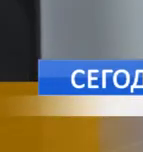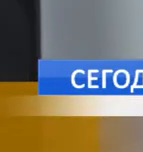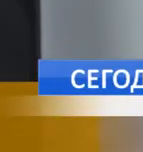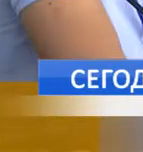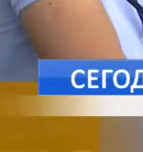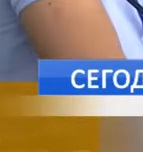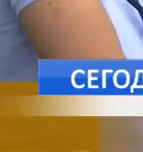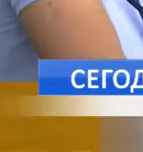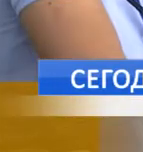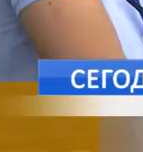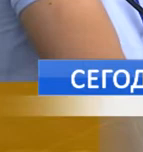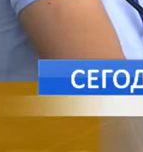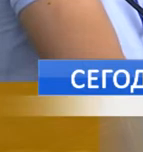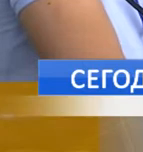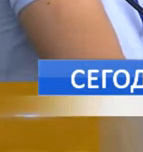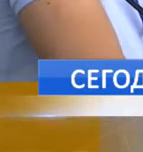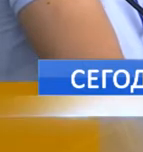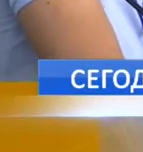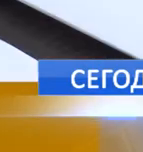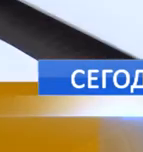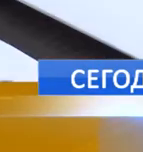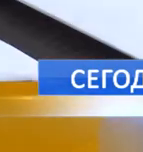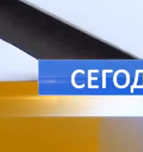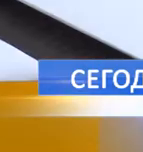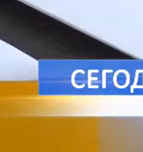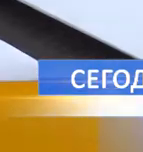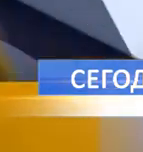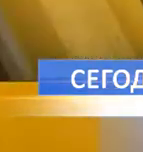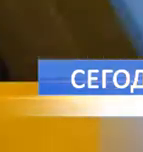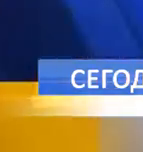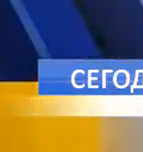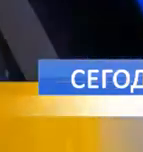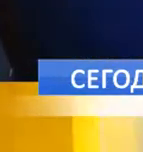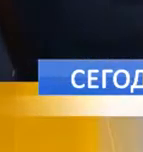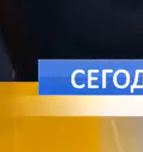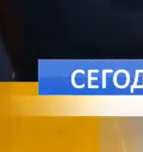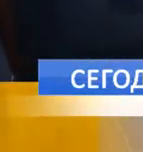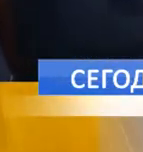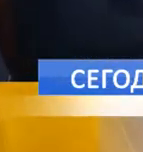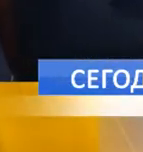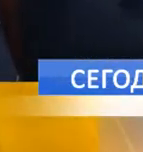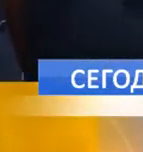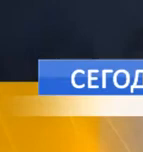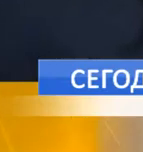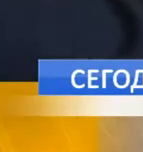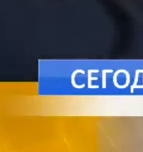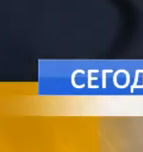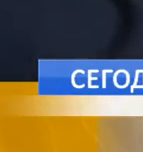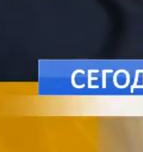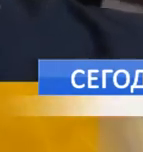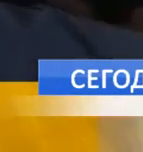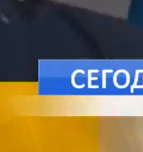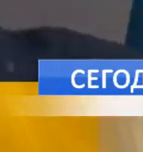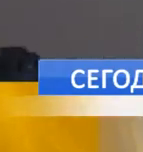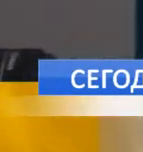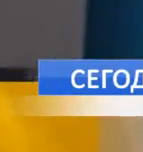В Талдыкургане начались межрегиональные молодежные бизнес-стажировки. Вопреки правилам, специальная комиссия